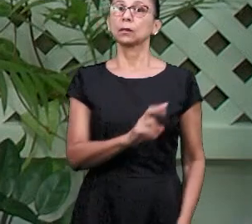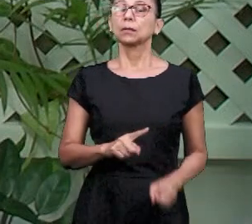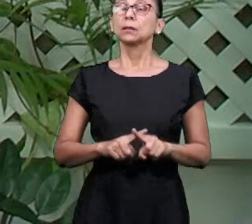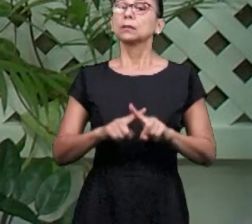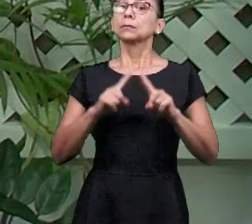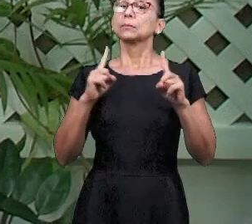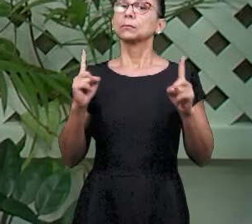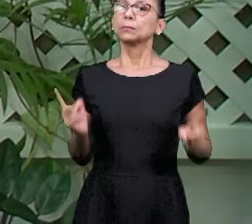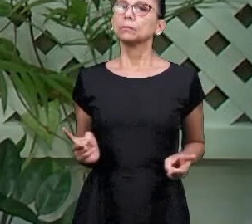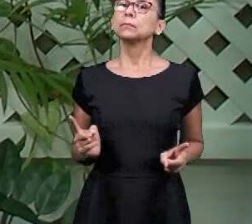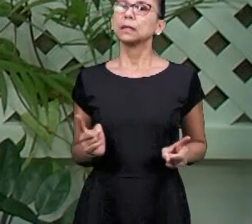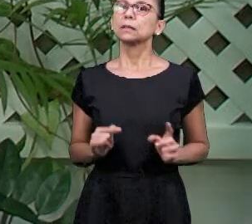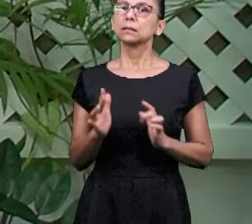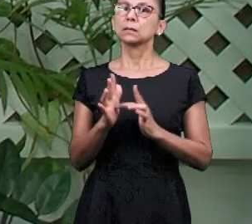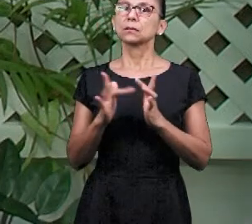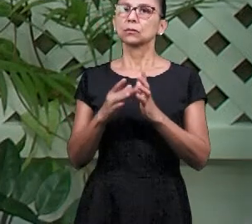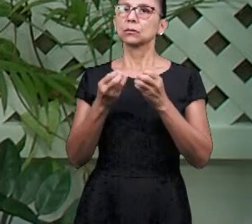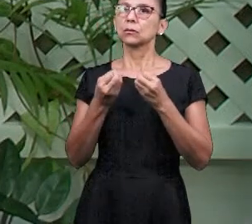te parle,